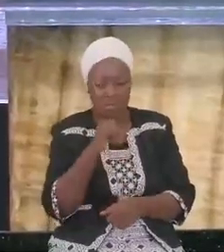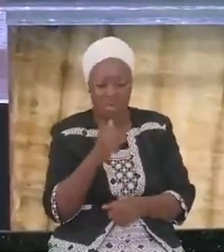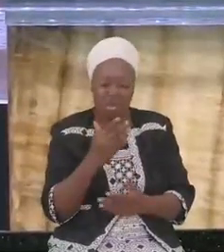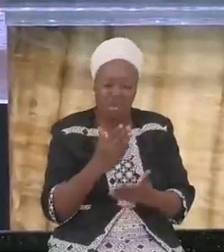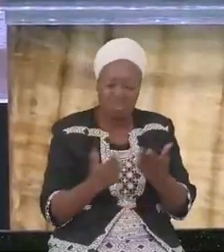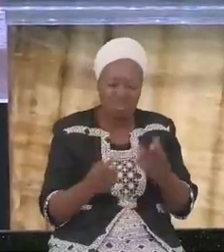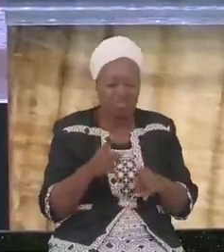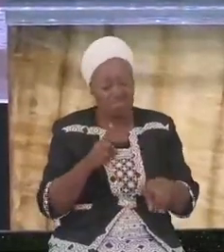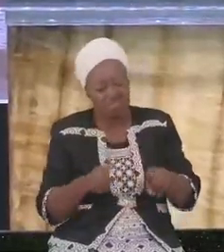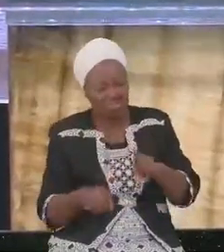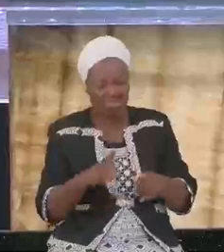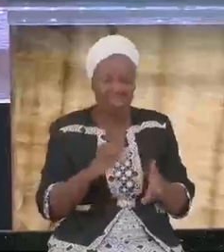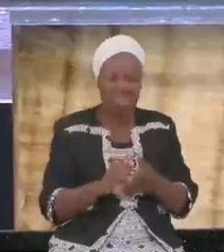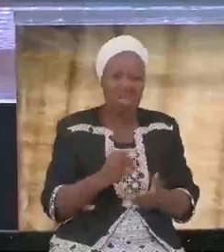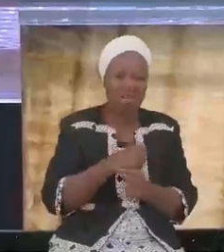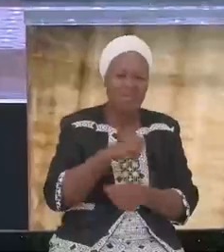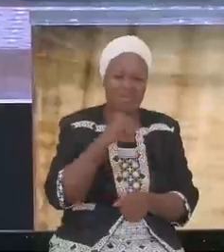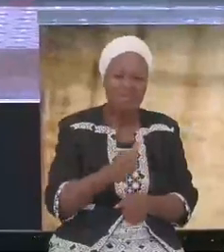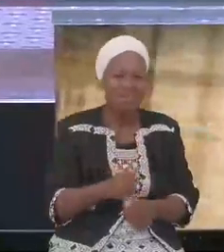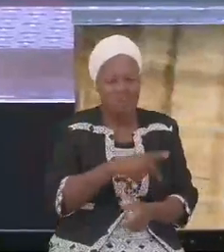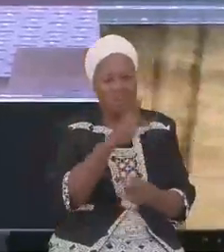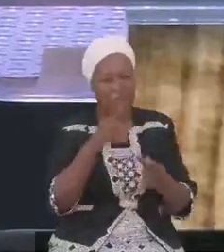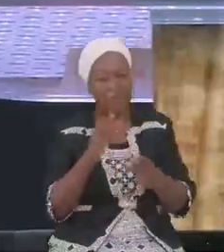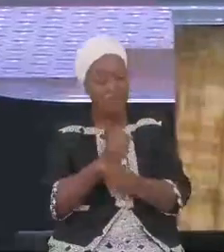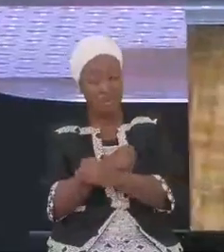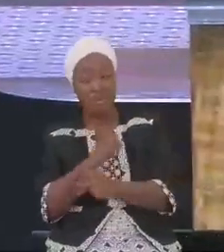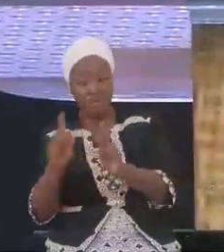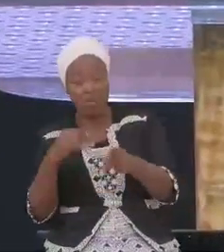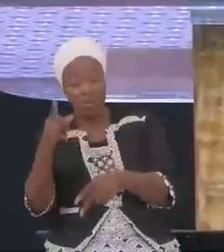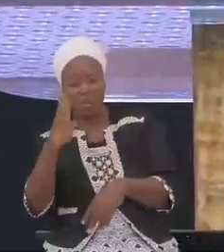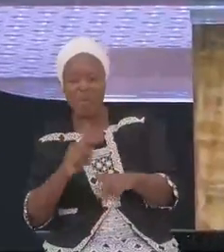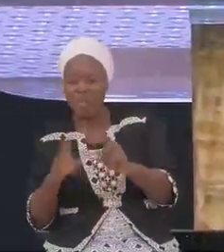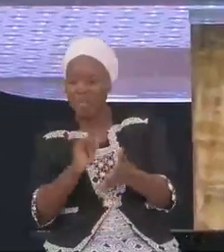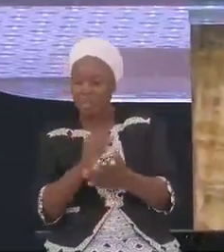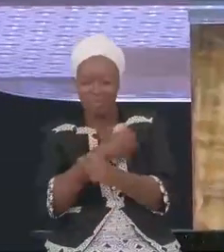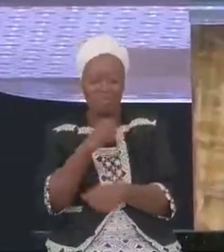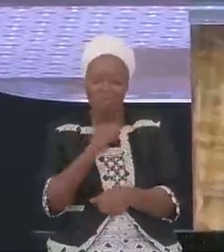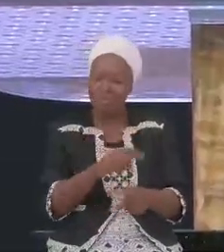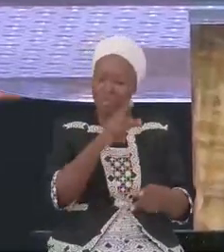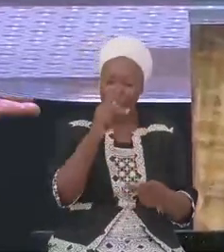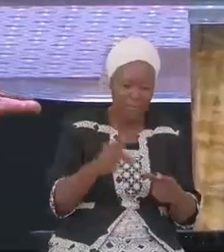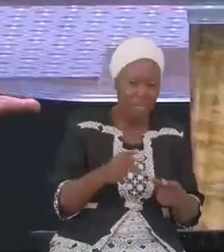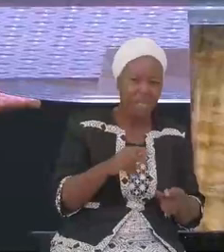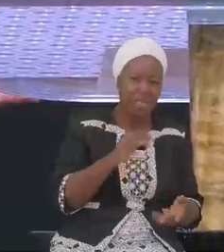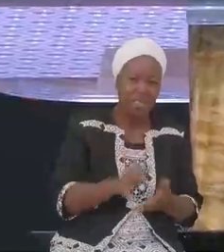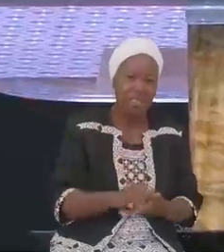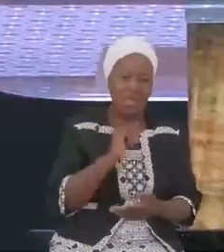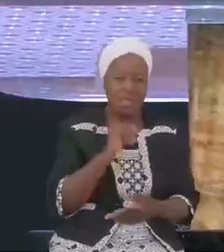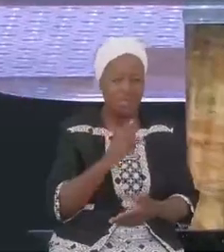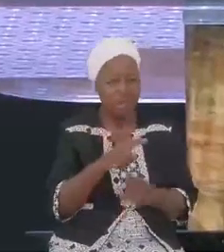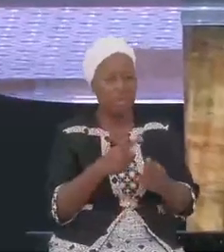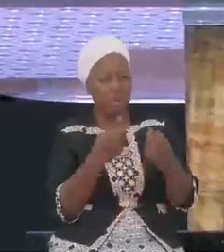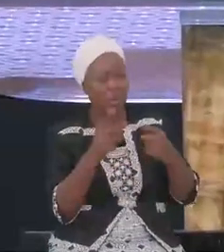lorsque vous êtes sauvés, vous aimez les frères, mais l'amour n'était pas parfait. C'est lorsqu'on revient à Dieu, en